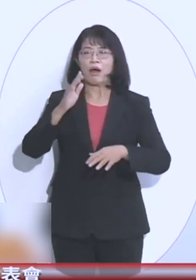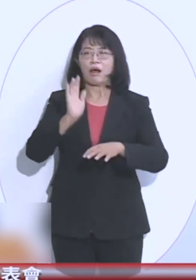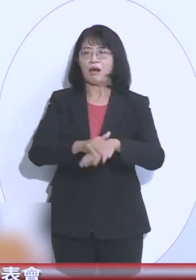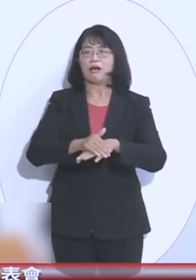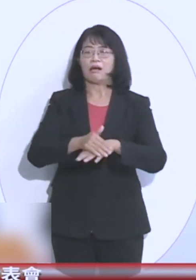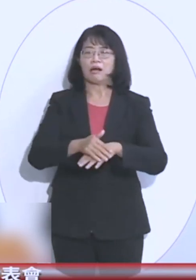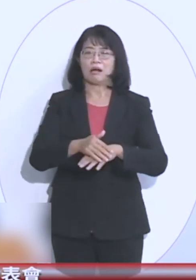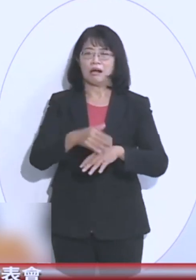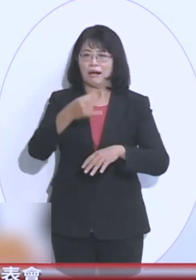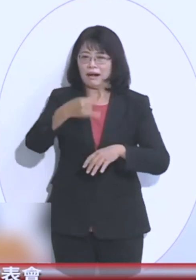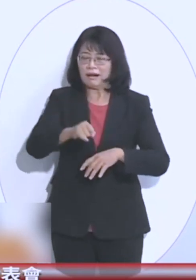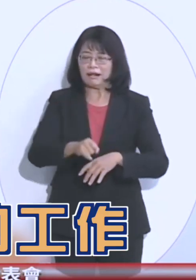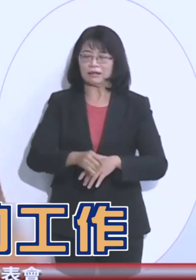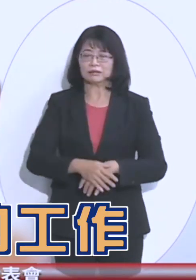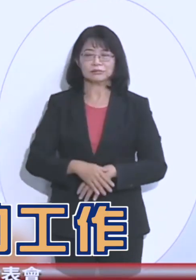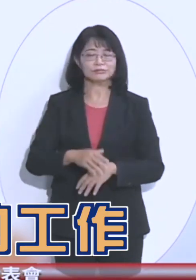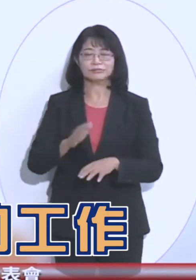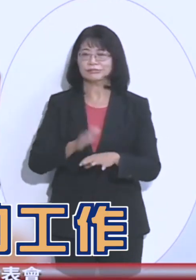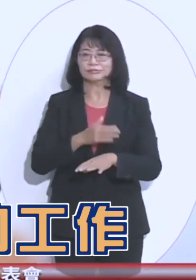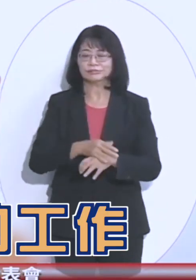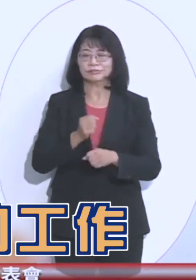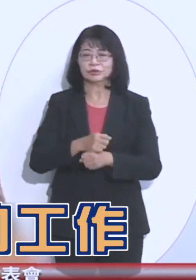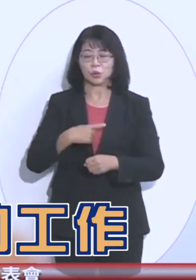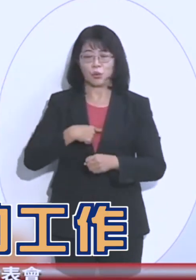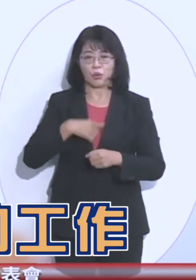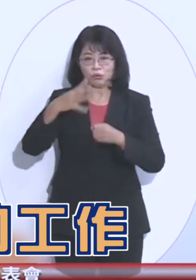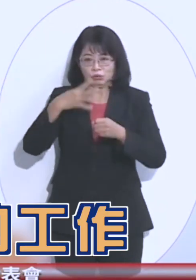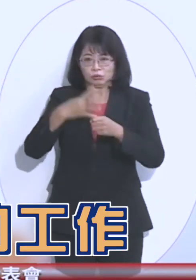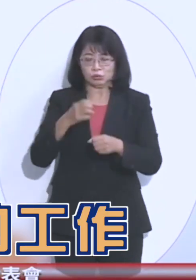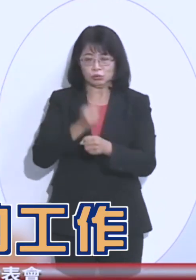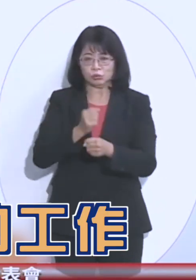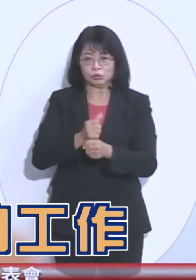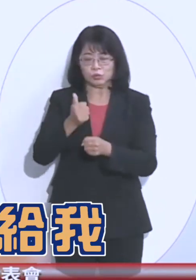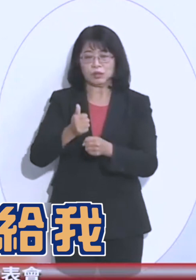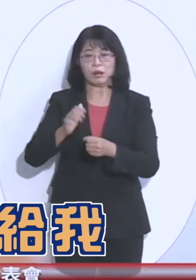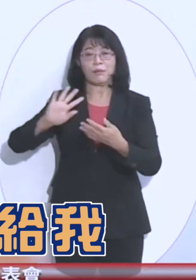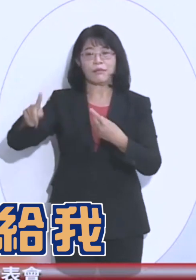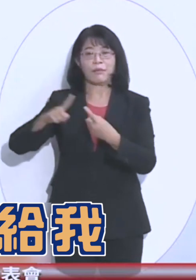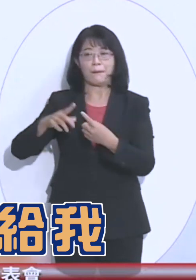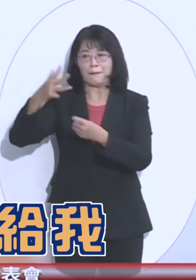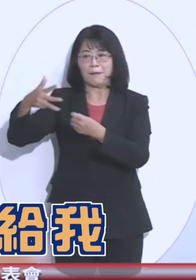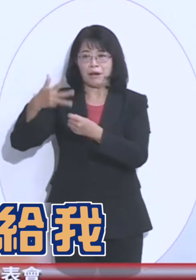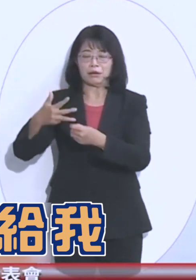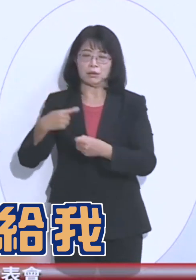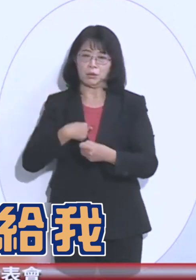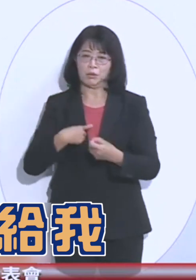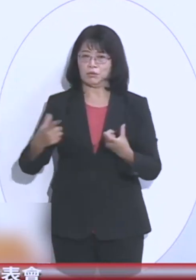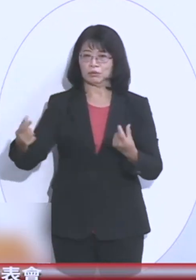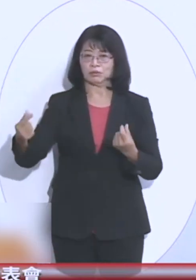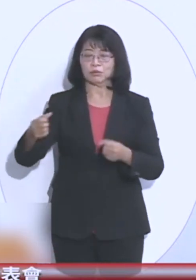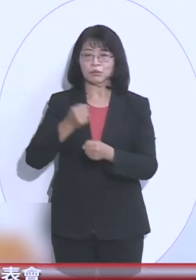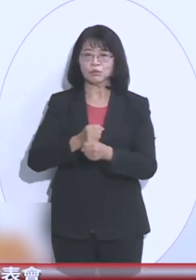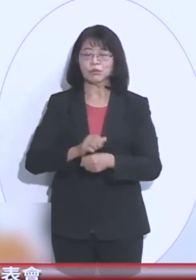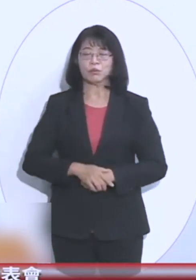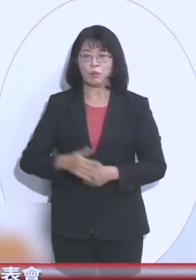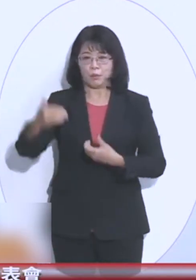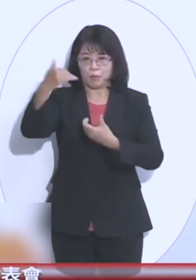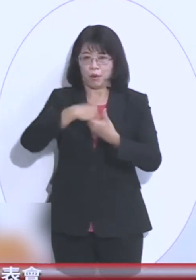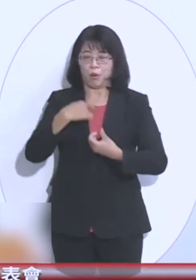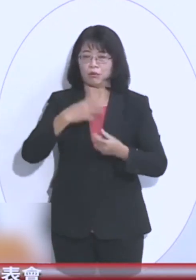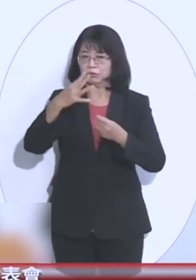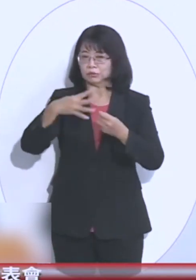力。我4当会当做别人8当的工作，恁一张选票转给我，我做